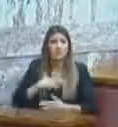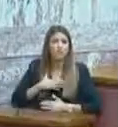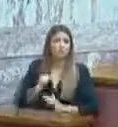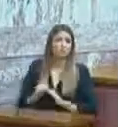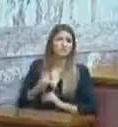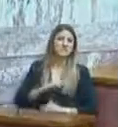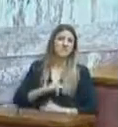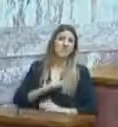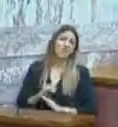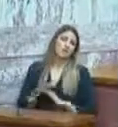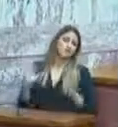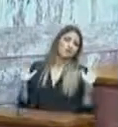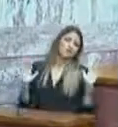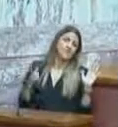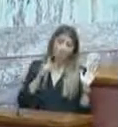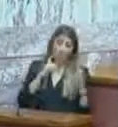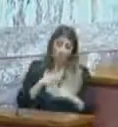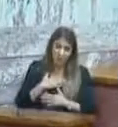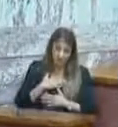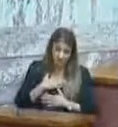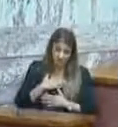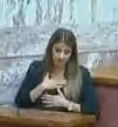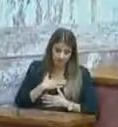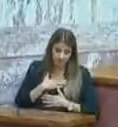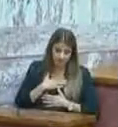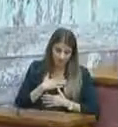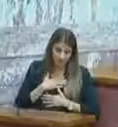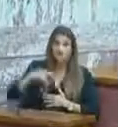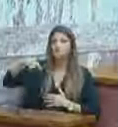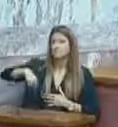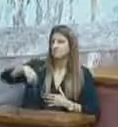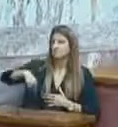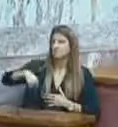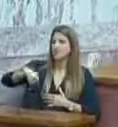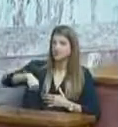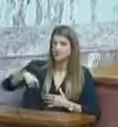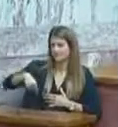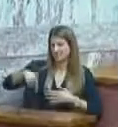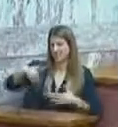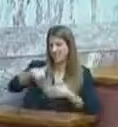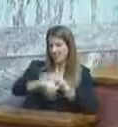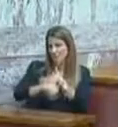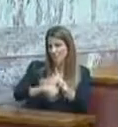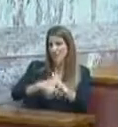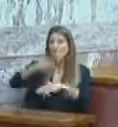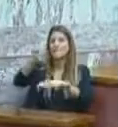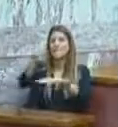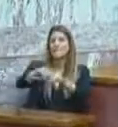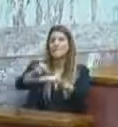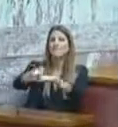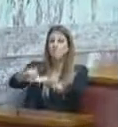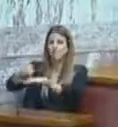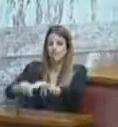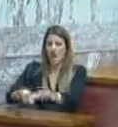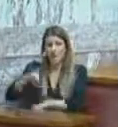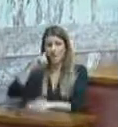Νομίζω ότι στη σημερινή απόψινή το βράδυ ψηφοφορία, ένα να